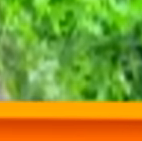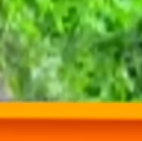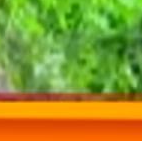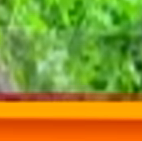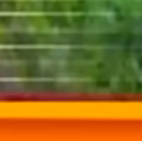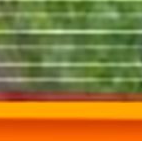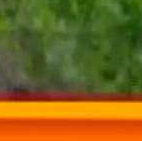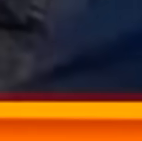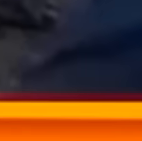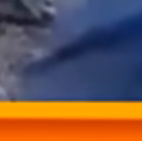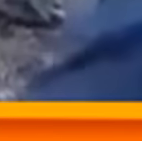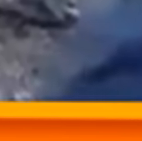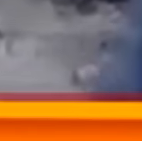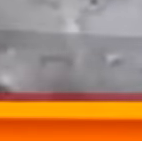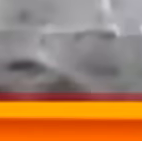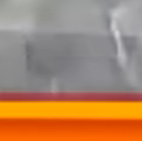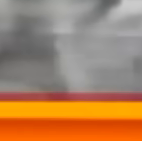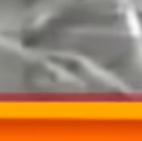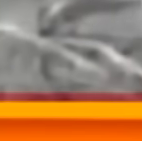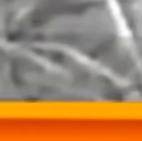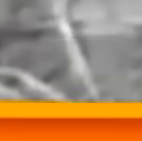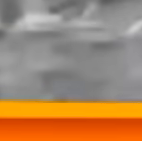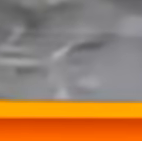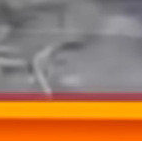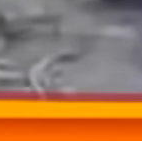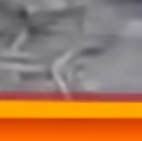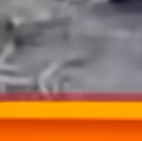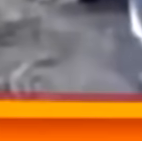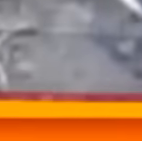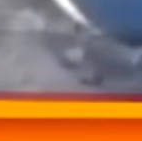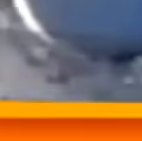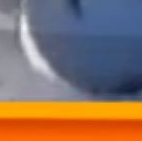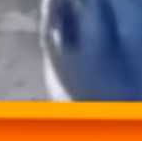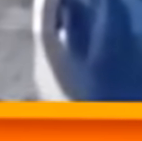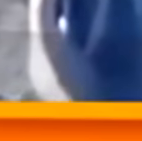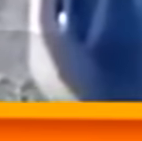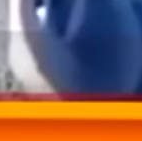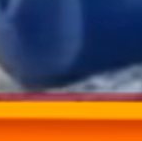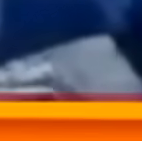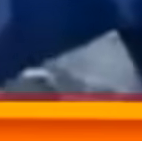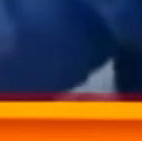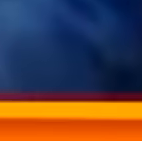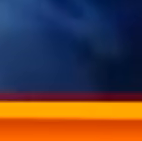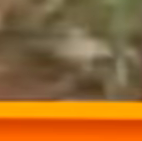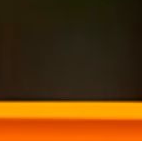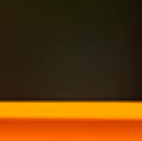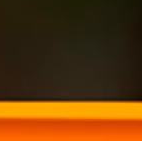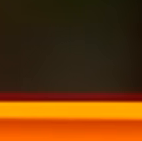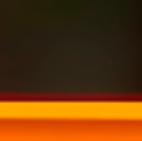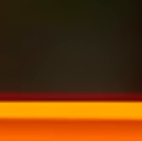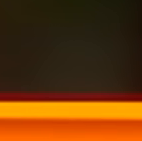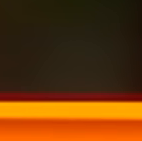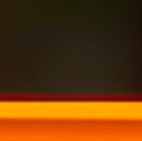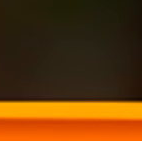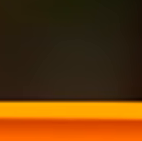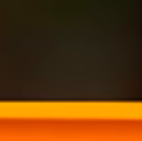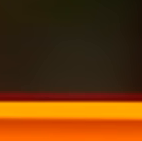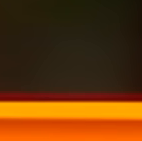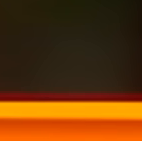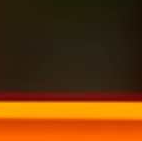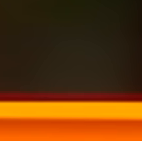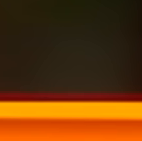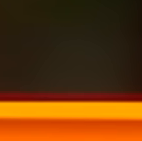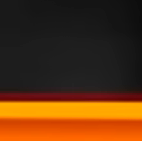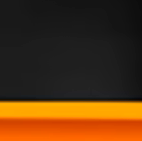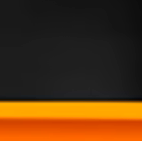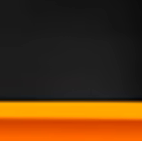sa lupa. Sa mismong pinag-aagawan pang lupa, nangyari ang krimen. Ang iba pang detalye sa